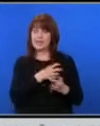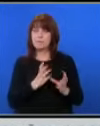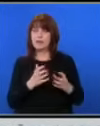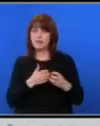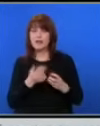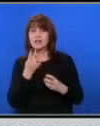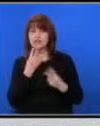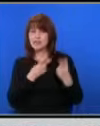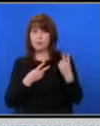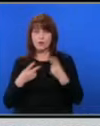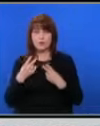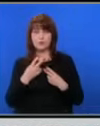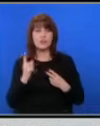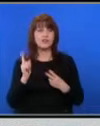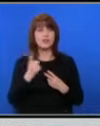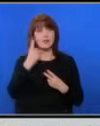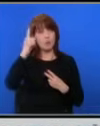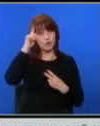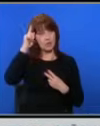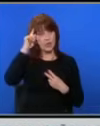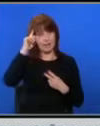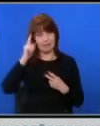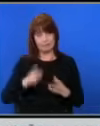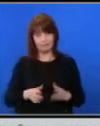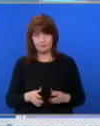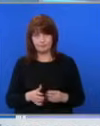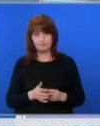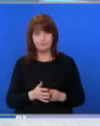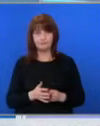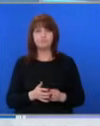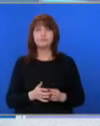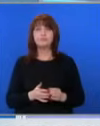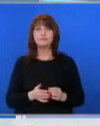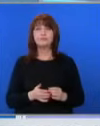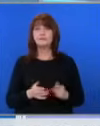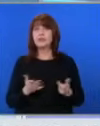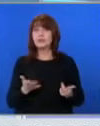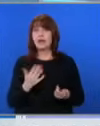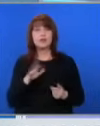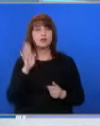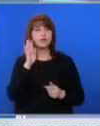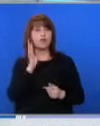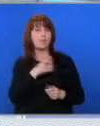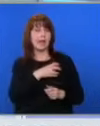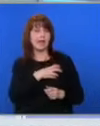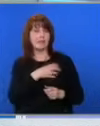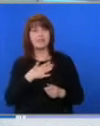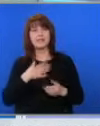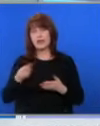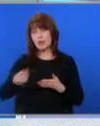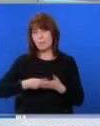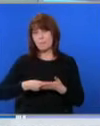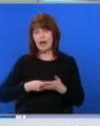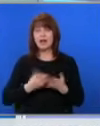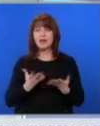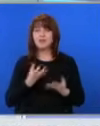коалиционно споразумение ще е само от жени. И така чухме, ГЕРБ искат брак, но какво се